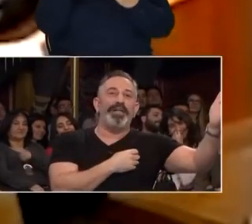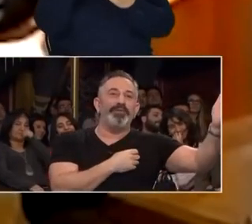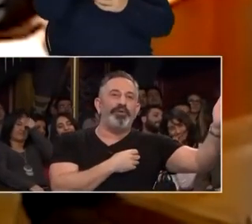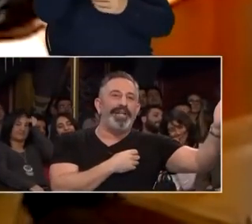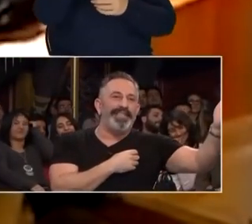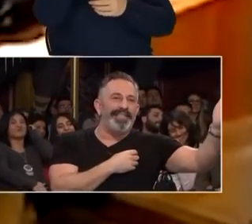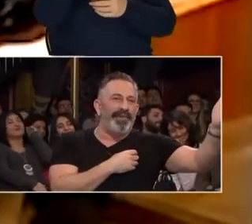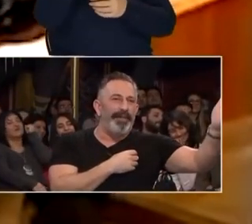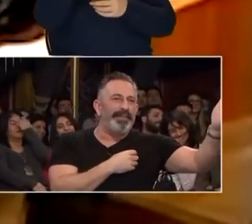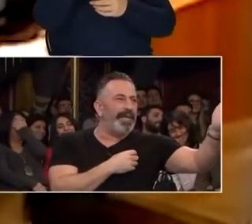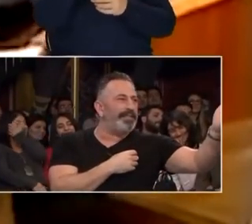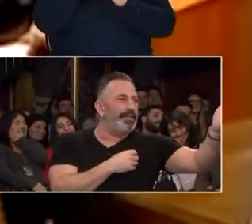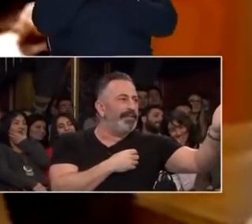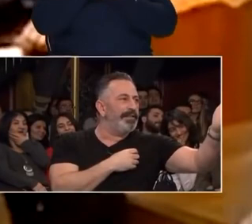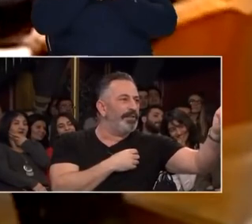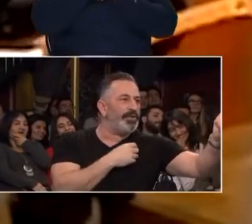Kaynak yaptıkları...